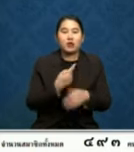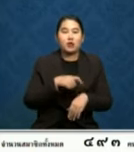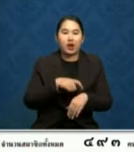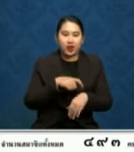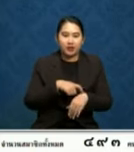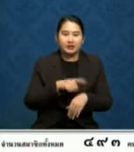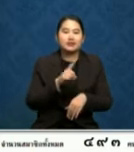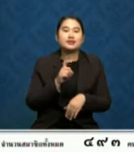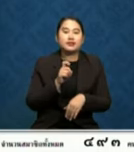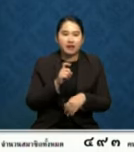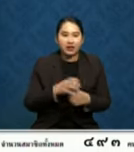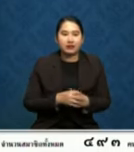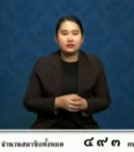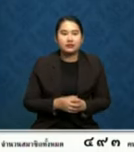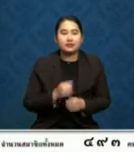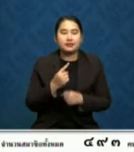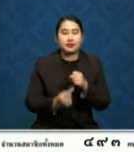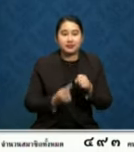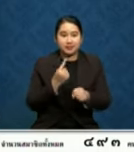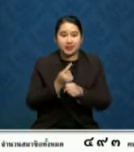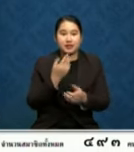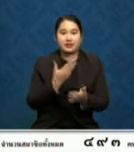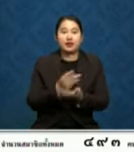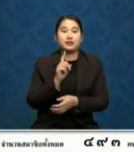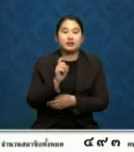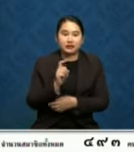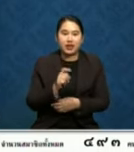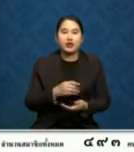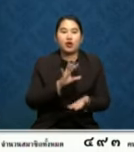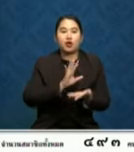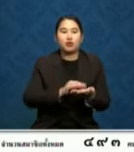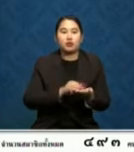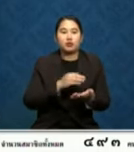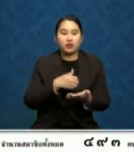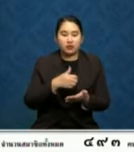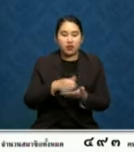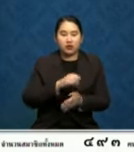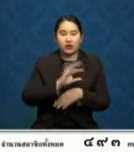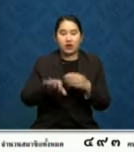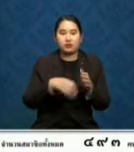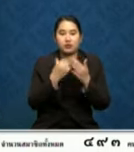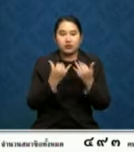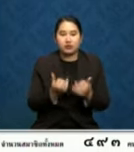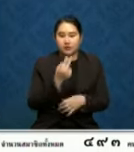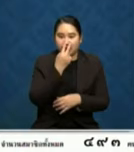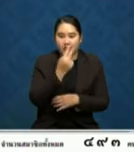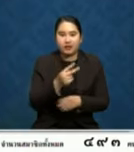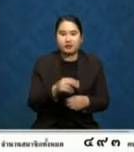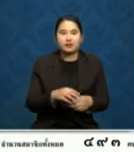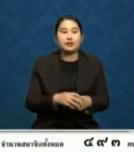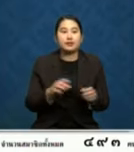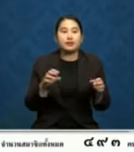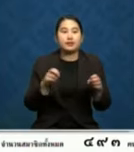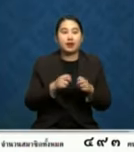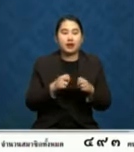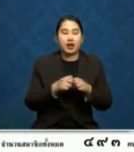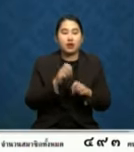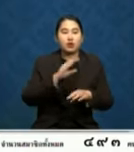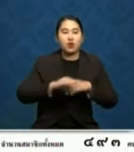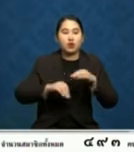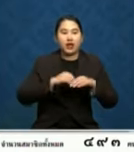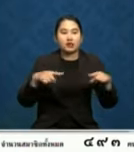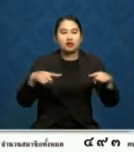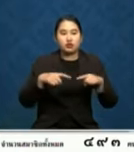ที่เราจะต้องเสียไปอีก 1ปีนะคะจากข้อมูลทั้งหมดนะคะที่แสดงให้เห็นถึงความซ้ำซ้อนของโครงการ